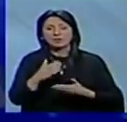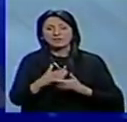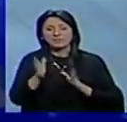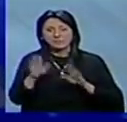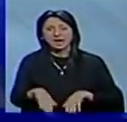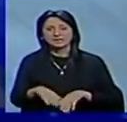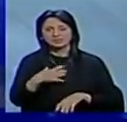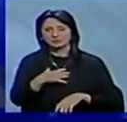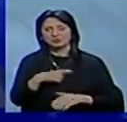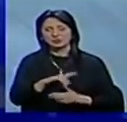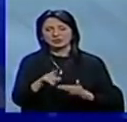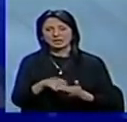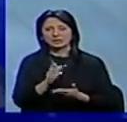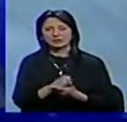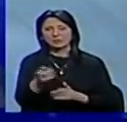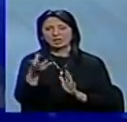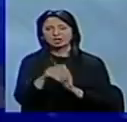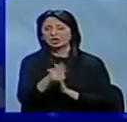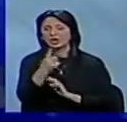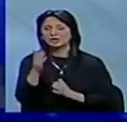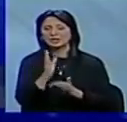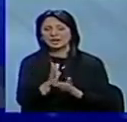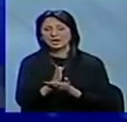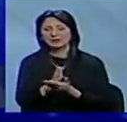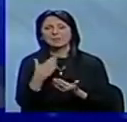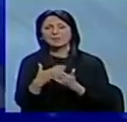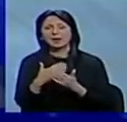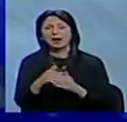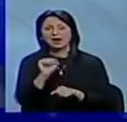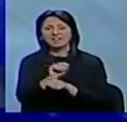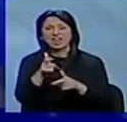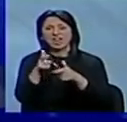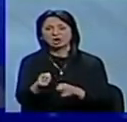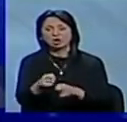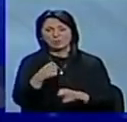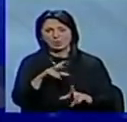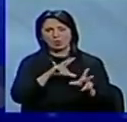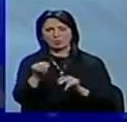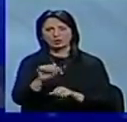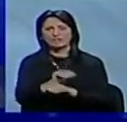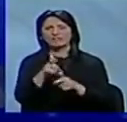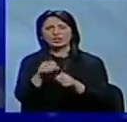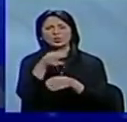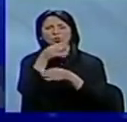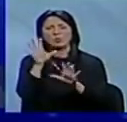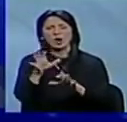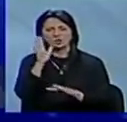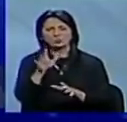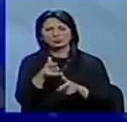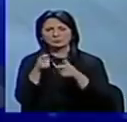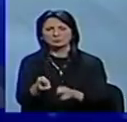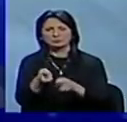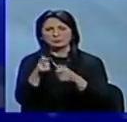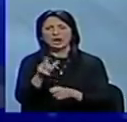მაინც არის მნიშვნელოვანი საკითხები. მათ შორის ერთ-ერთი არის მაგათად ვეტოს უფლება და ჩემი დაპირება არის ის, რომ ვეტოს დავადებ ნებისმიერ კანონს, რომელიც